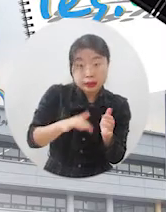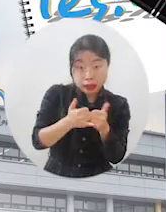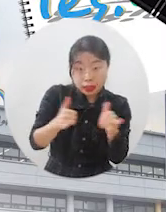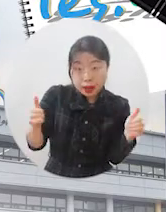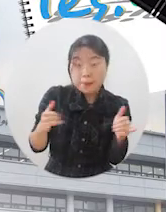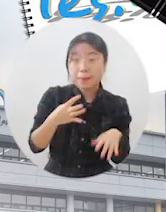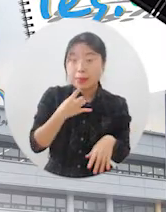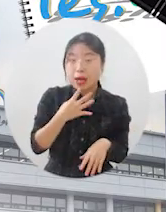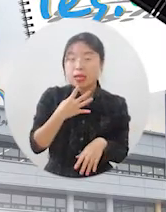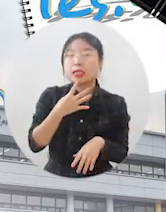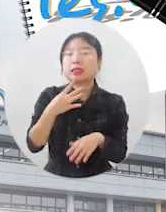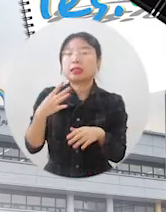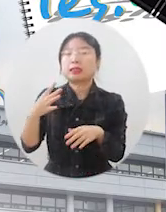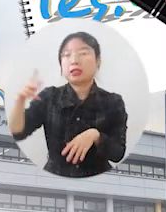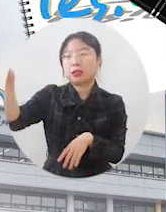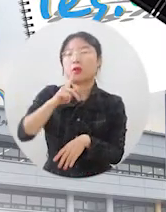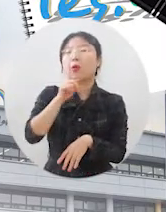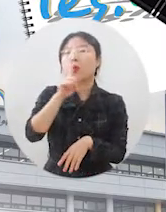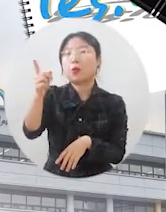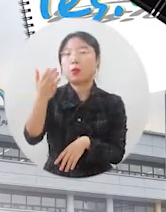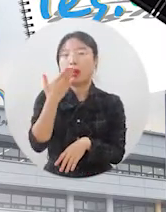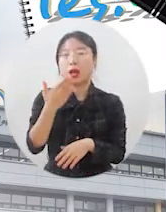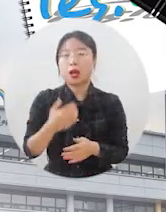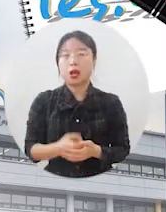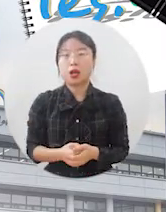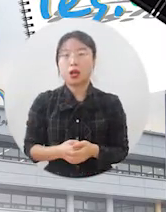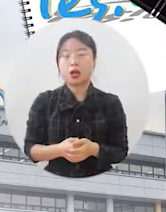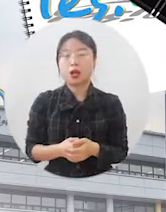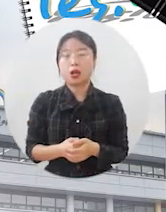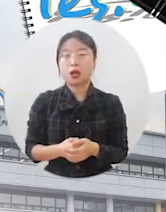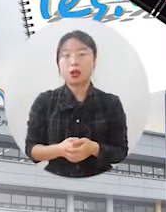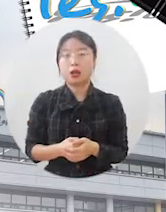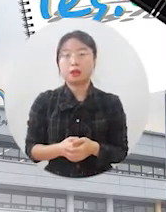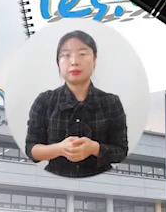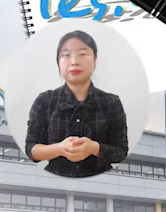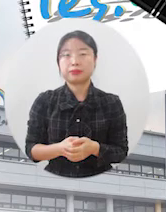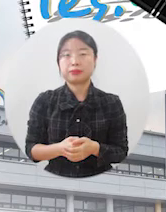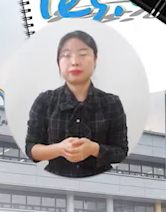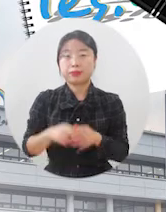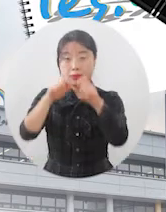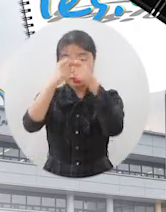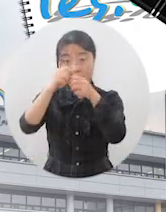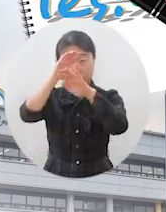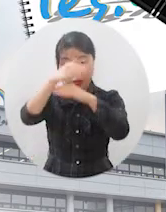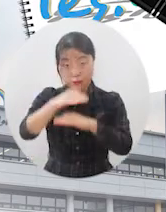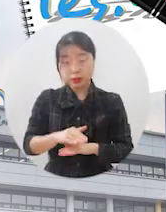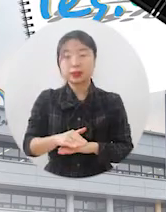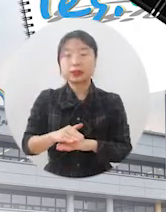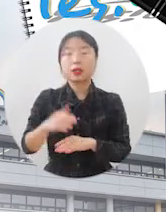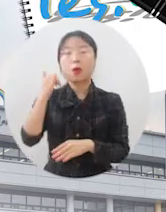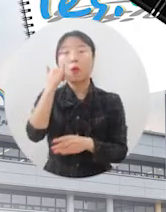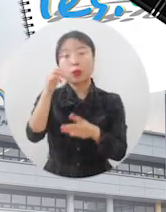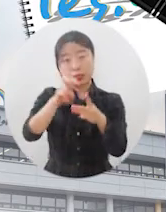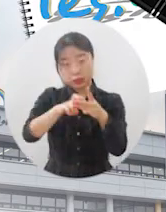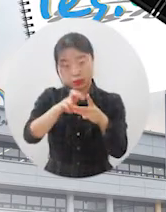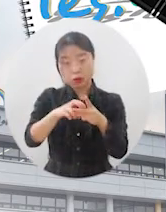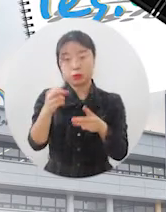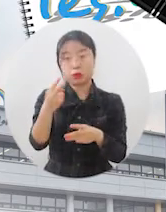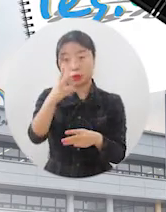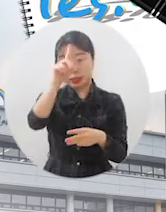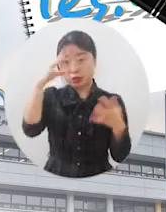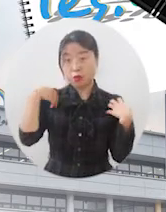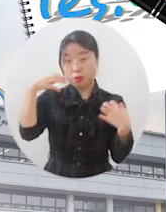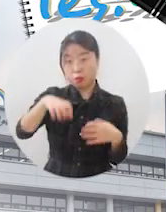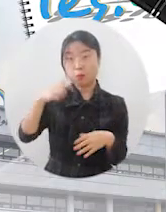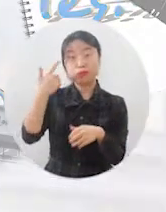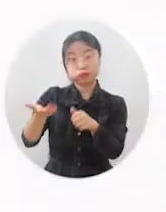온라인과 오프라인을 통해 새 희망자금을 신청하실 수 있습니다. 관련 문의사항은 콜센터 및 기업지원과로 연락